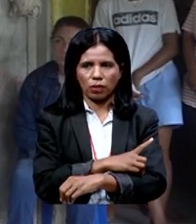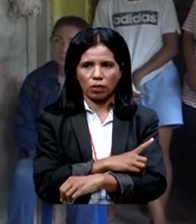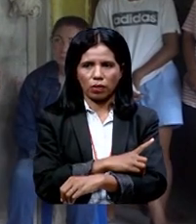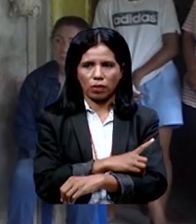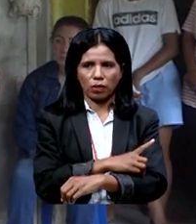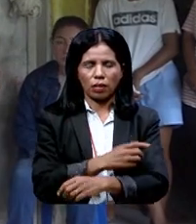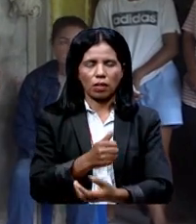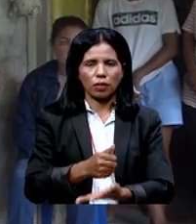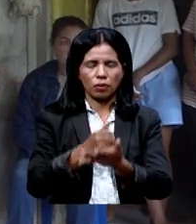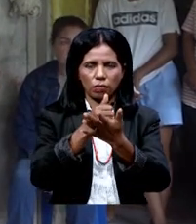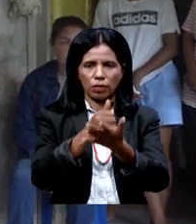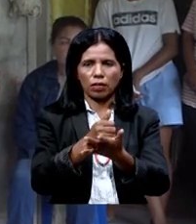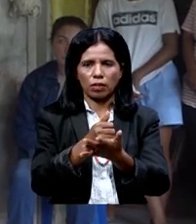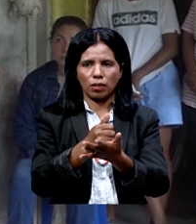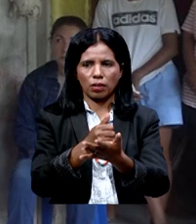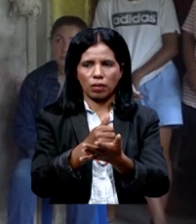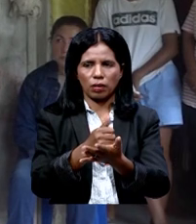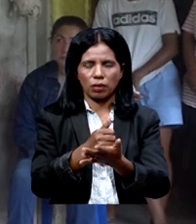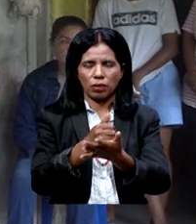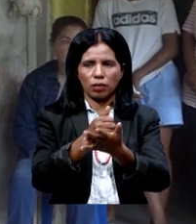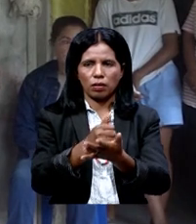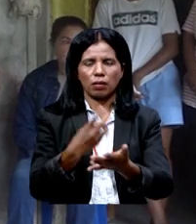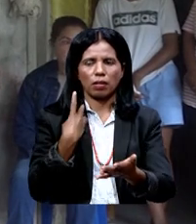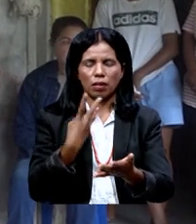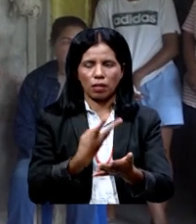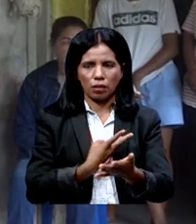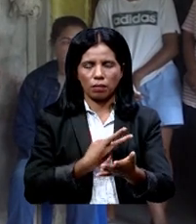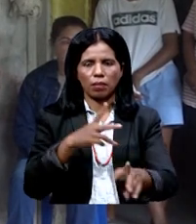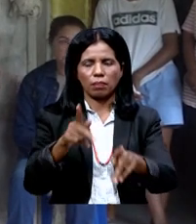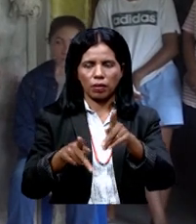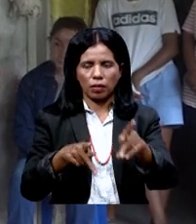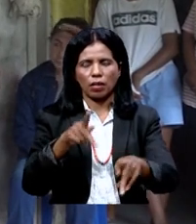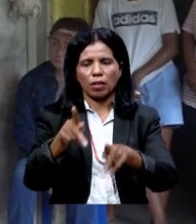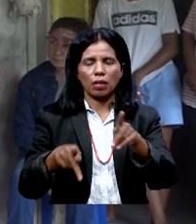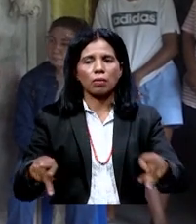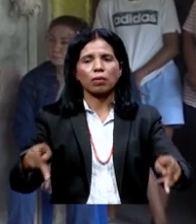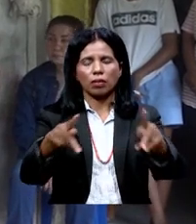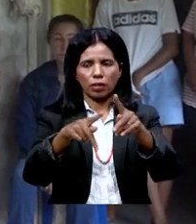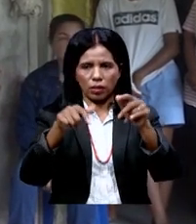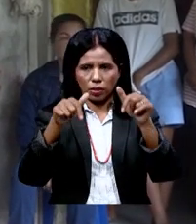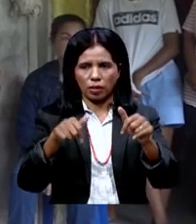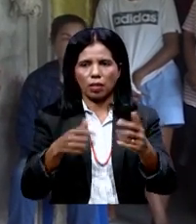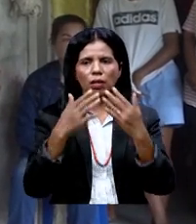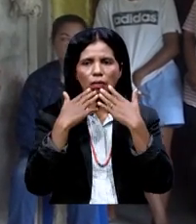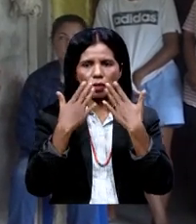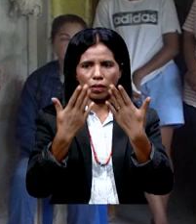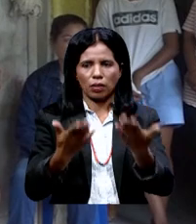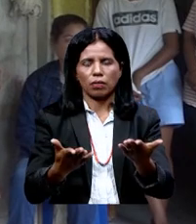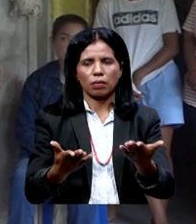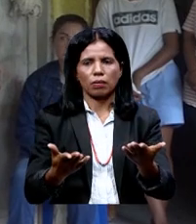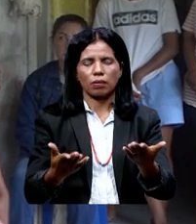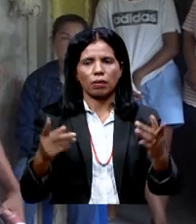sirate ndehela apoyo rumah ba komunidad iha bar nuslao nomos abo agradece ba